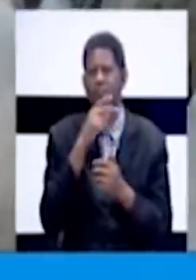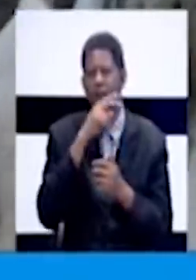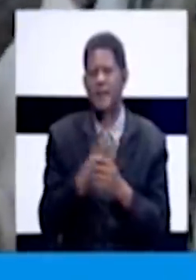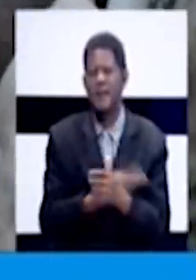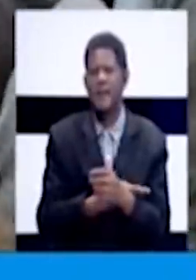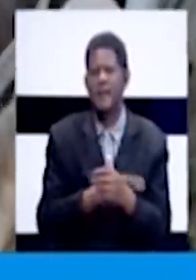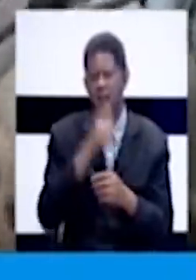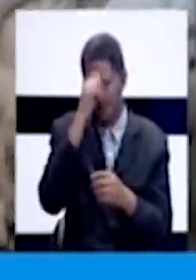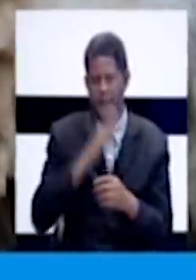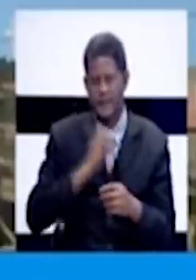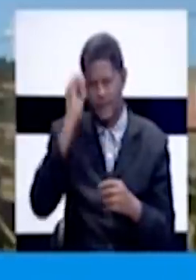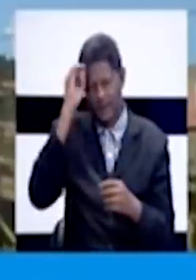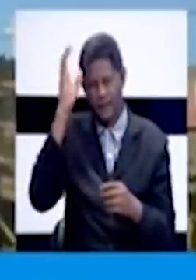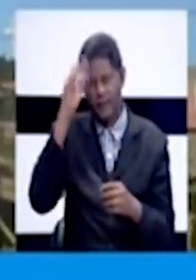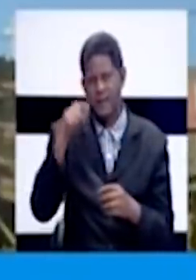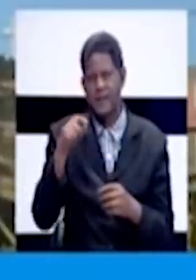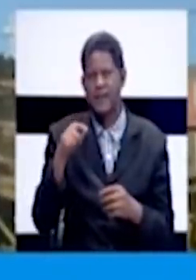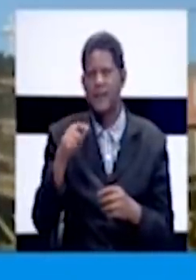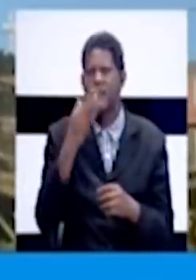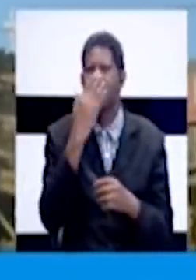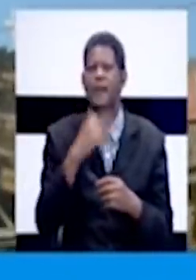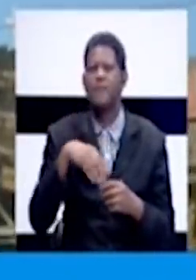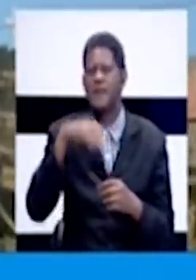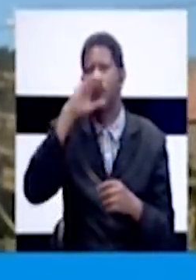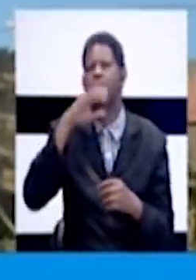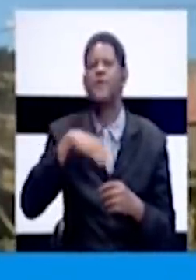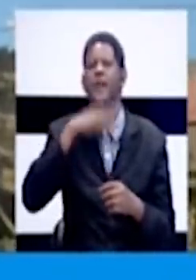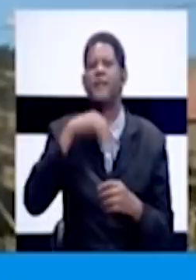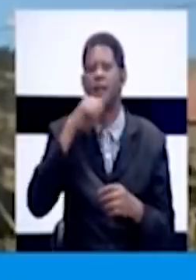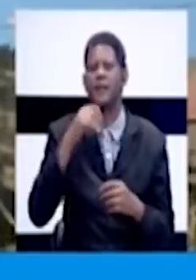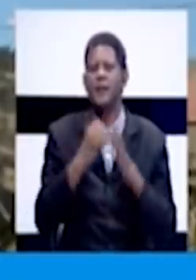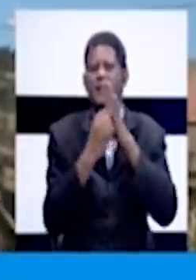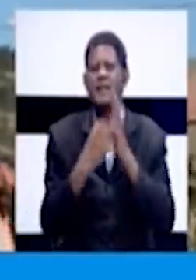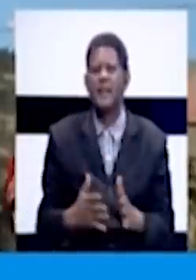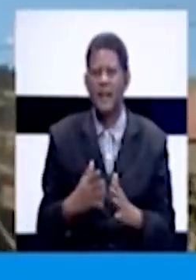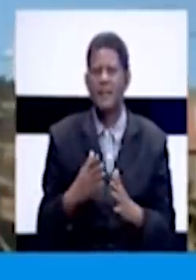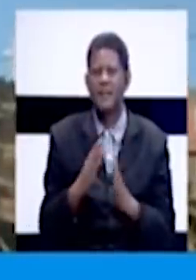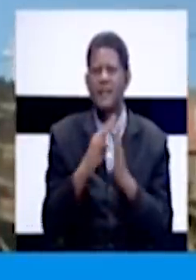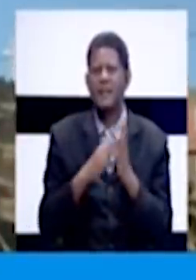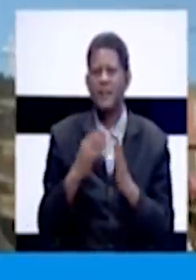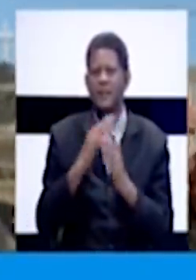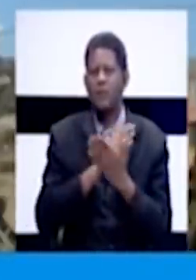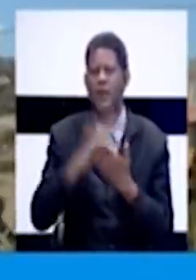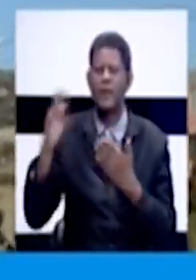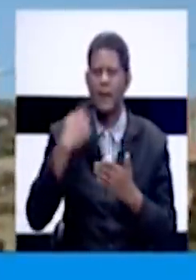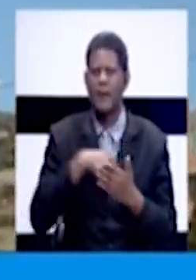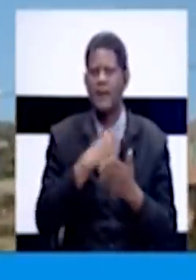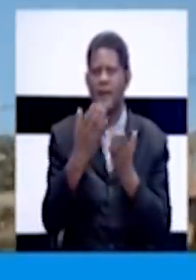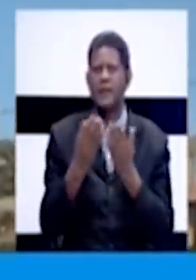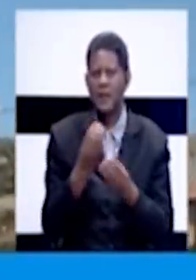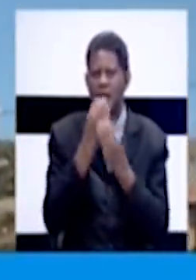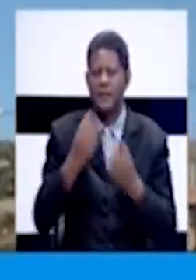قبر اقزابير كمزبلو ازي دمسات يزيت اقف قف عو سرعات موقاد كابانا زاد اللي عدقن سنك ام